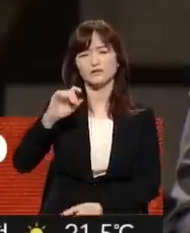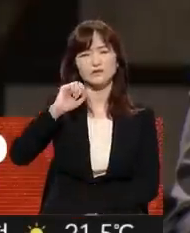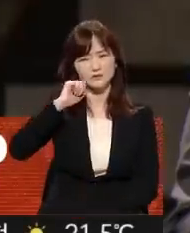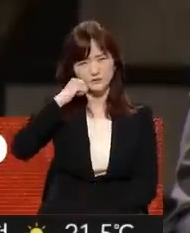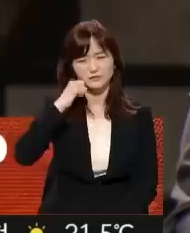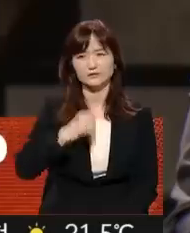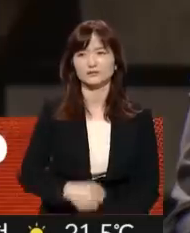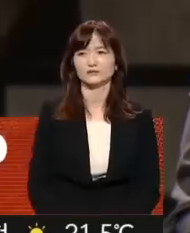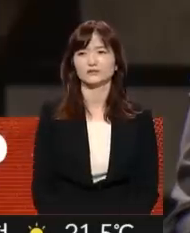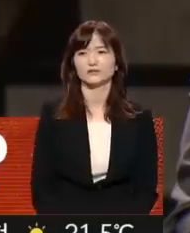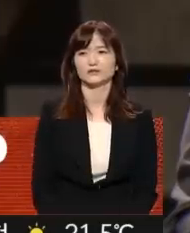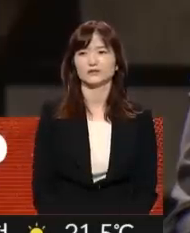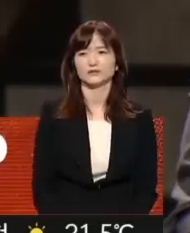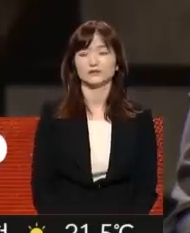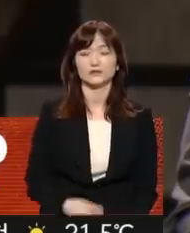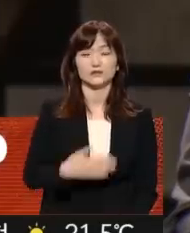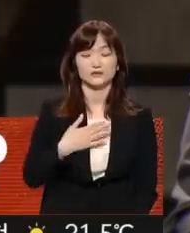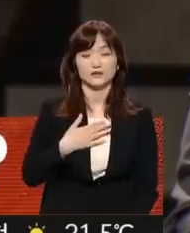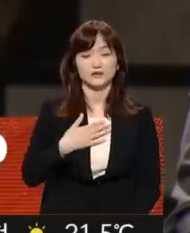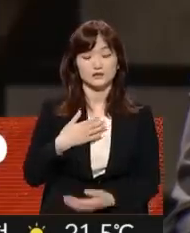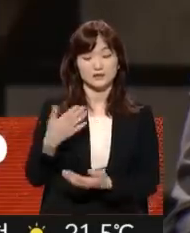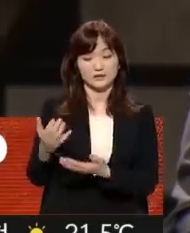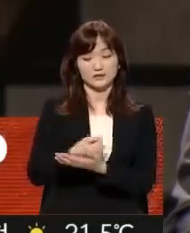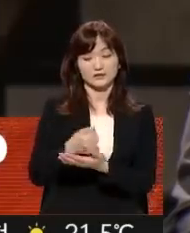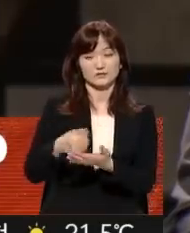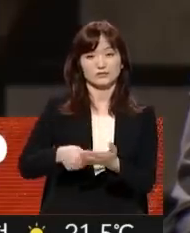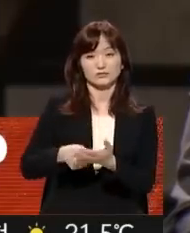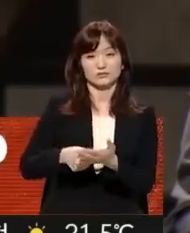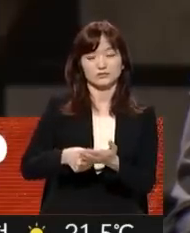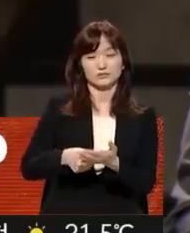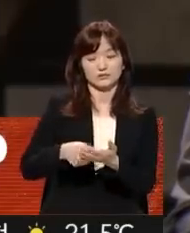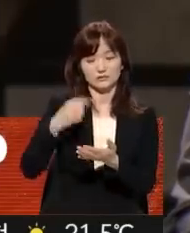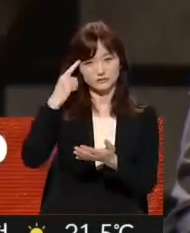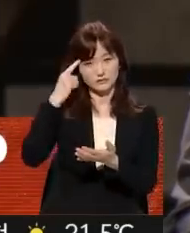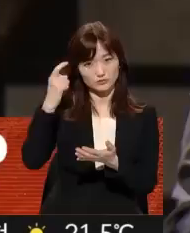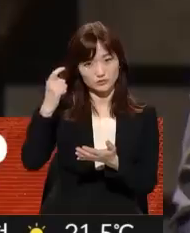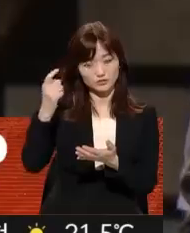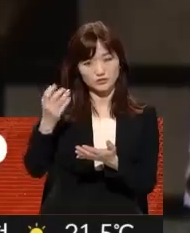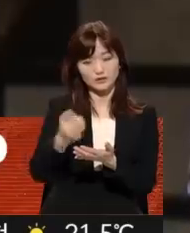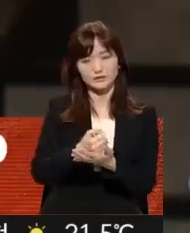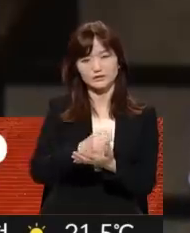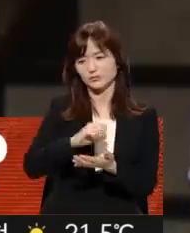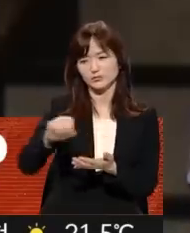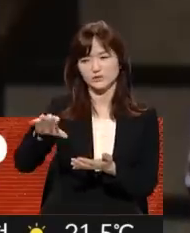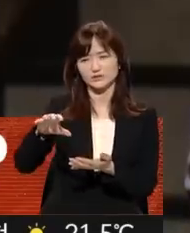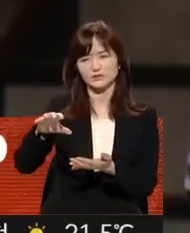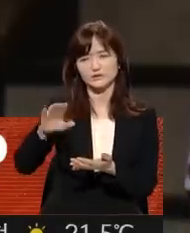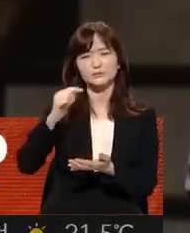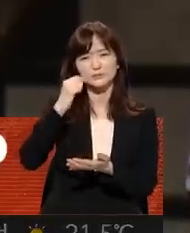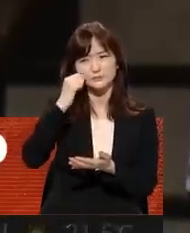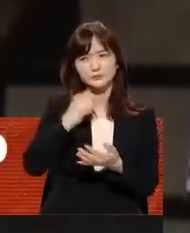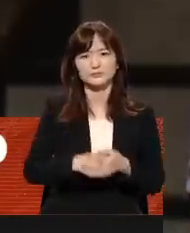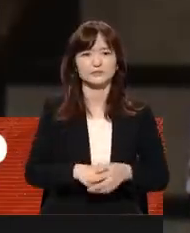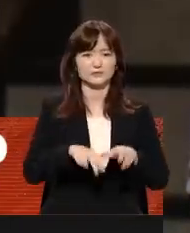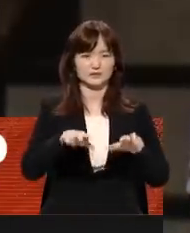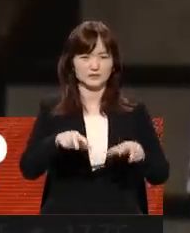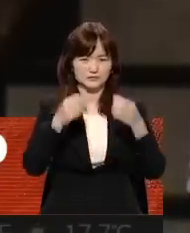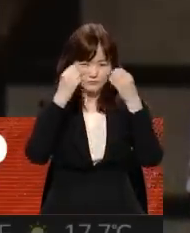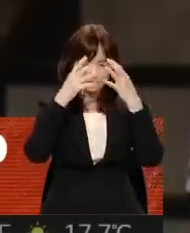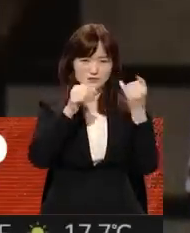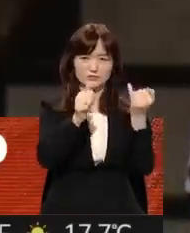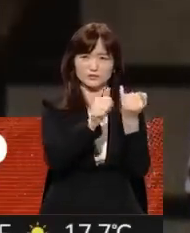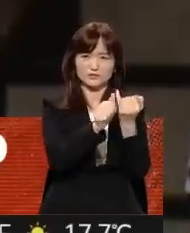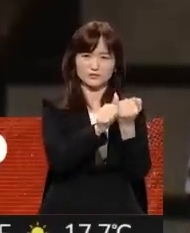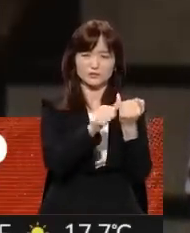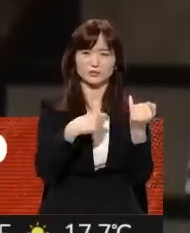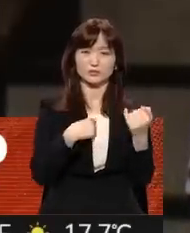저도 제가 갖고 있는 추억 있는 물건 버리는 거 되게 어렵게 생각하는데 지금 신혼이잖아요. 물론 입지 않는 옷에 추억이 있다는